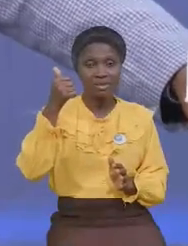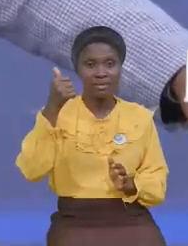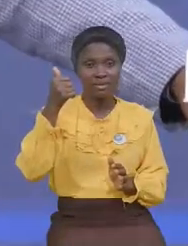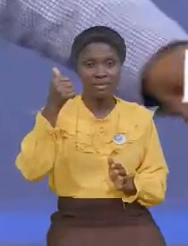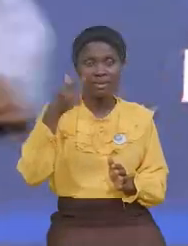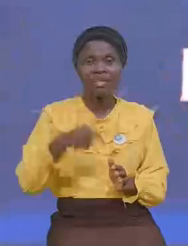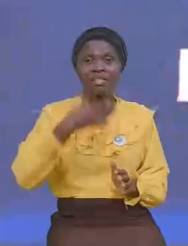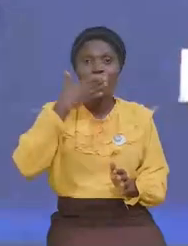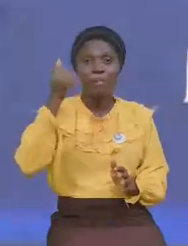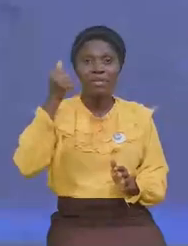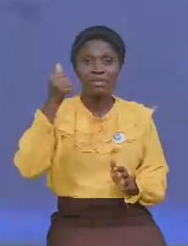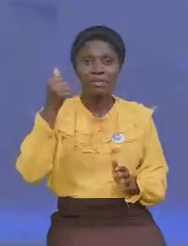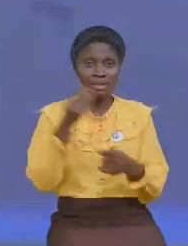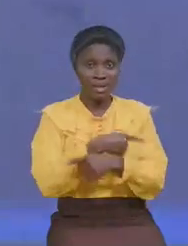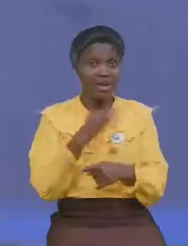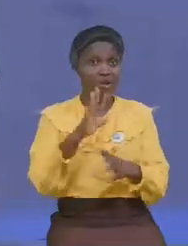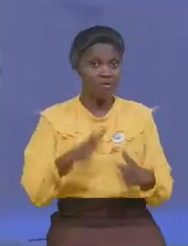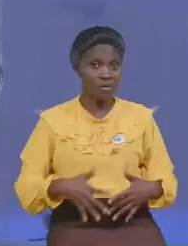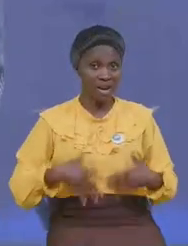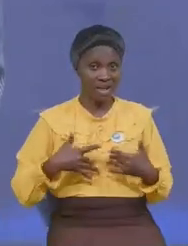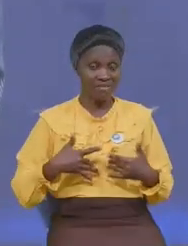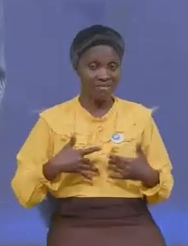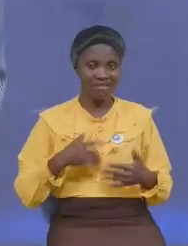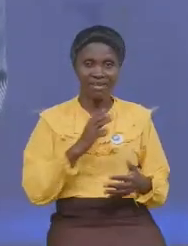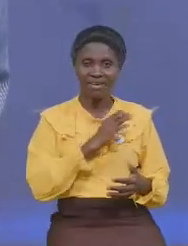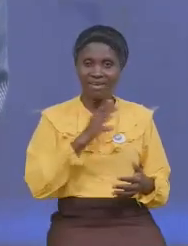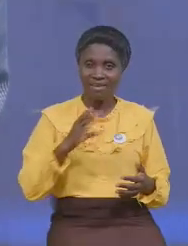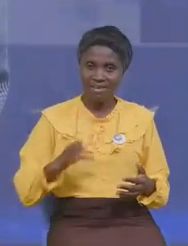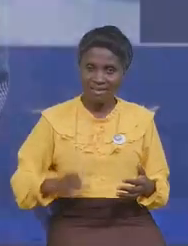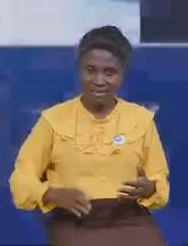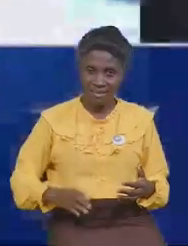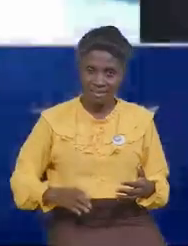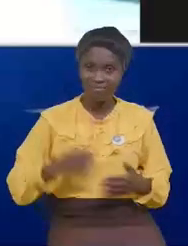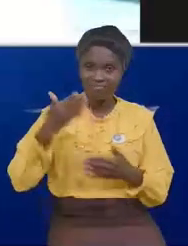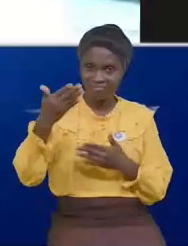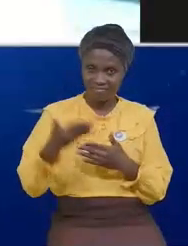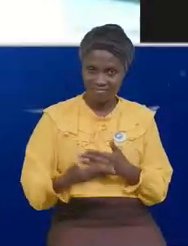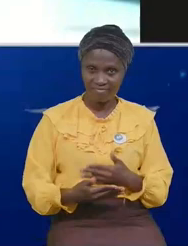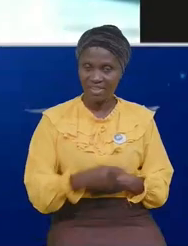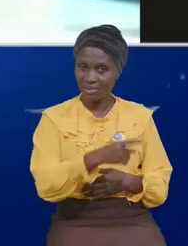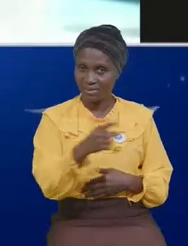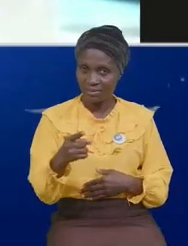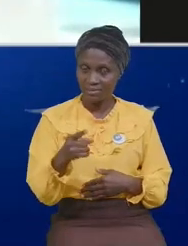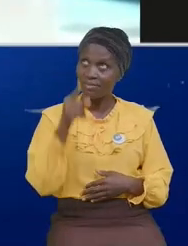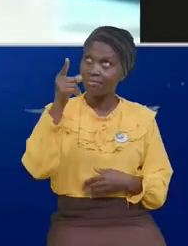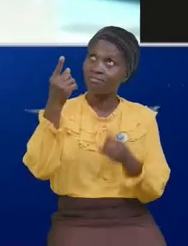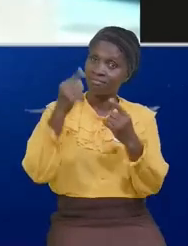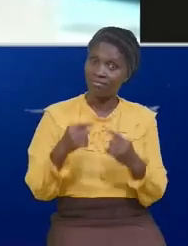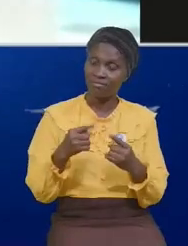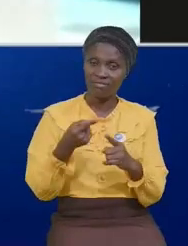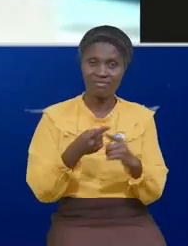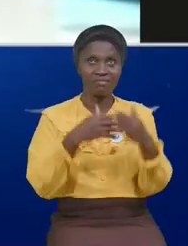Le meilleur jour de ta vie, c'est le jour que Christ t'invite. Il est venu du